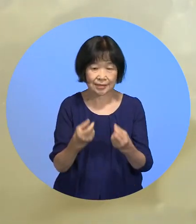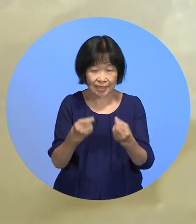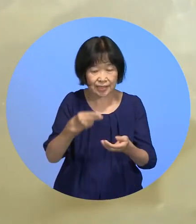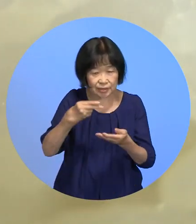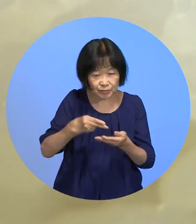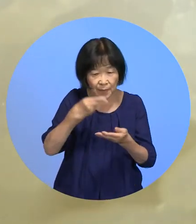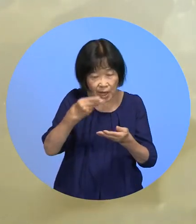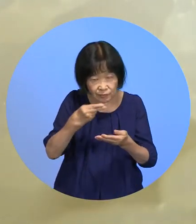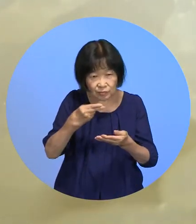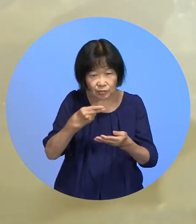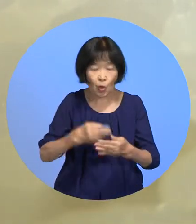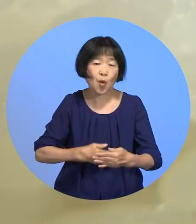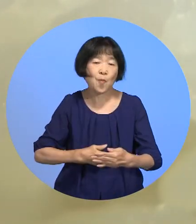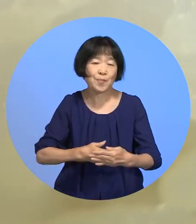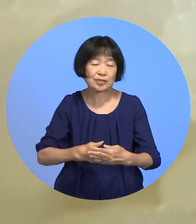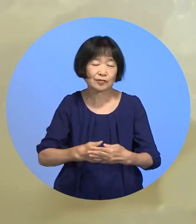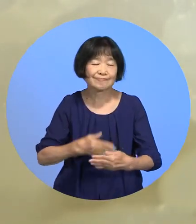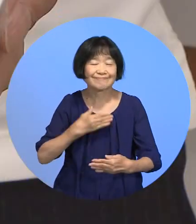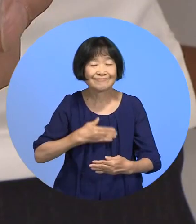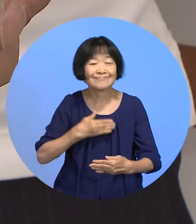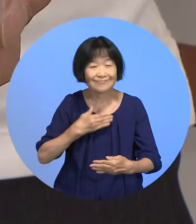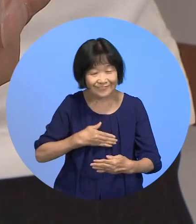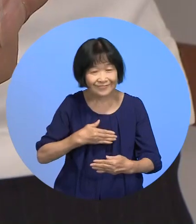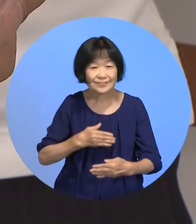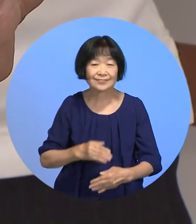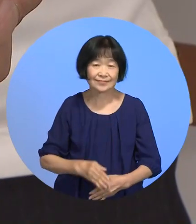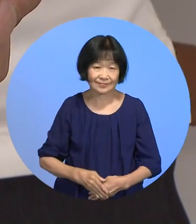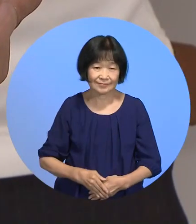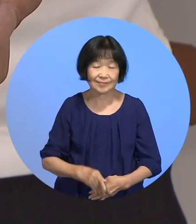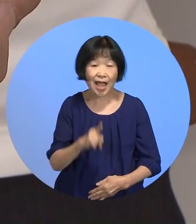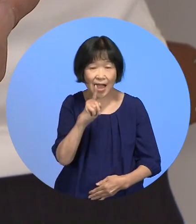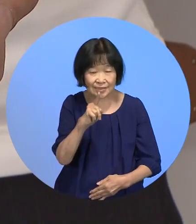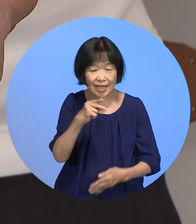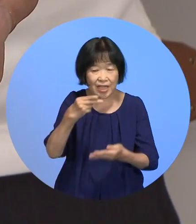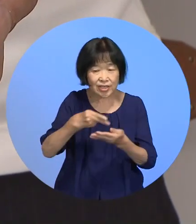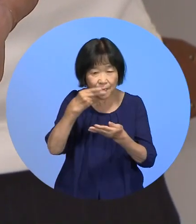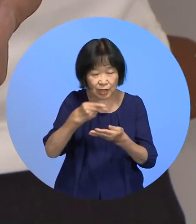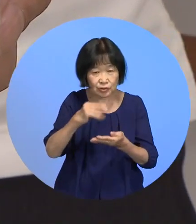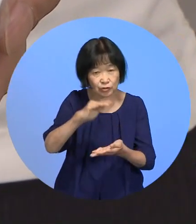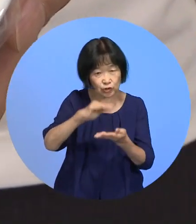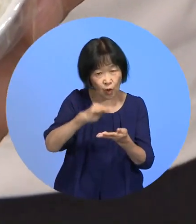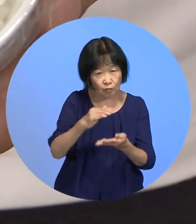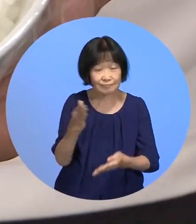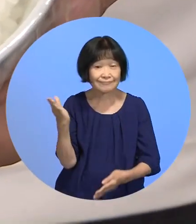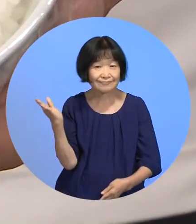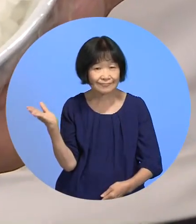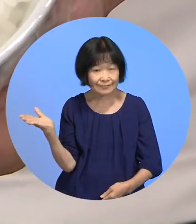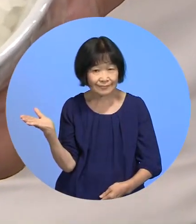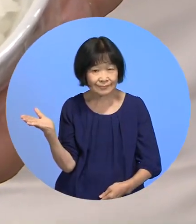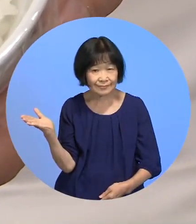で満足感が得られます。一食 150g を目安に摂りましょう。